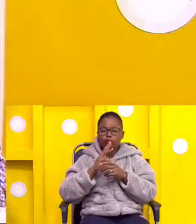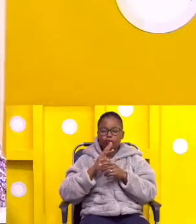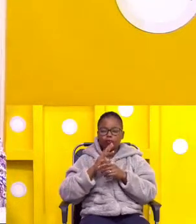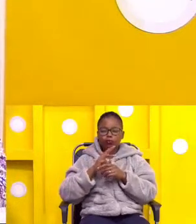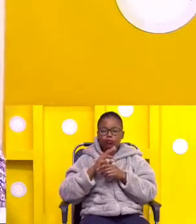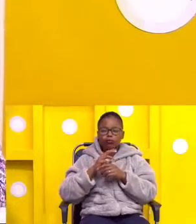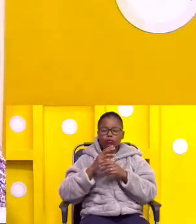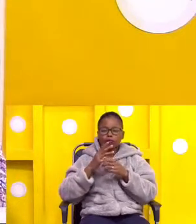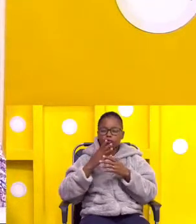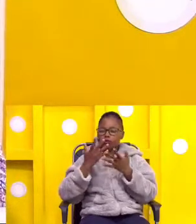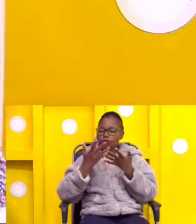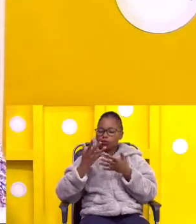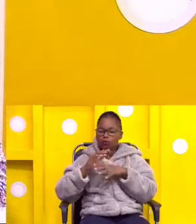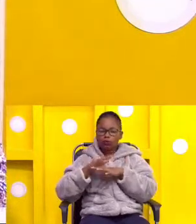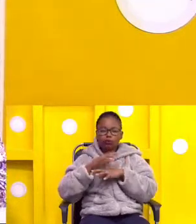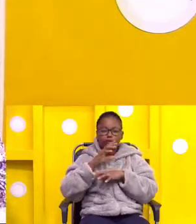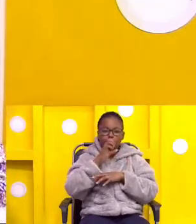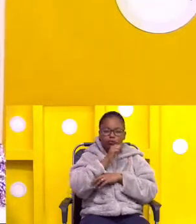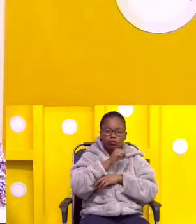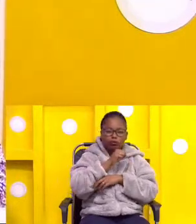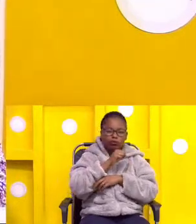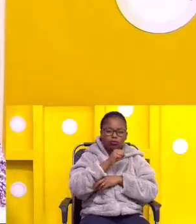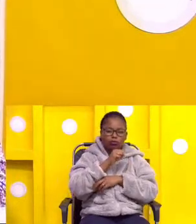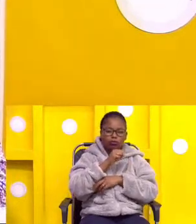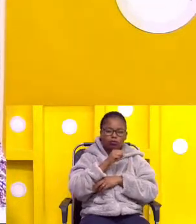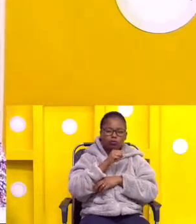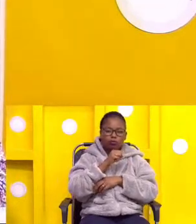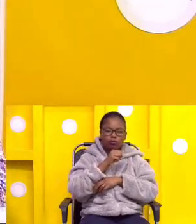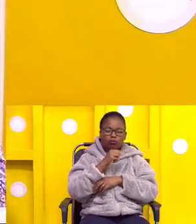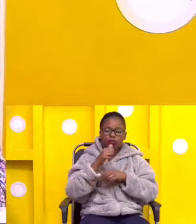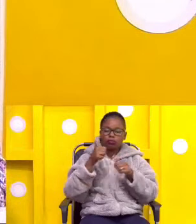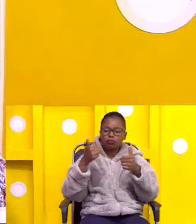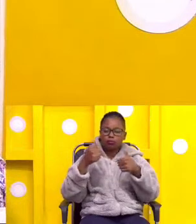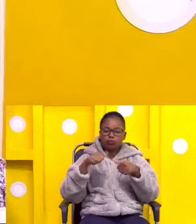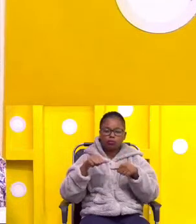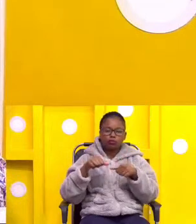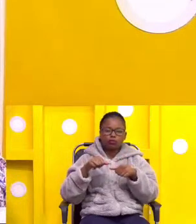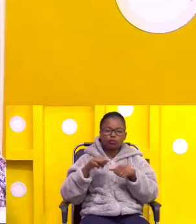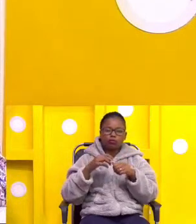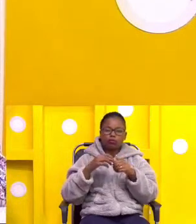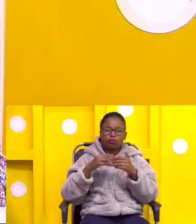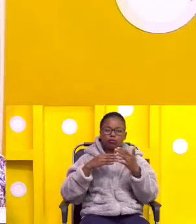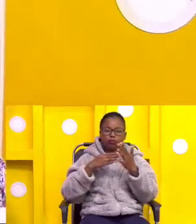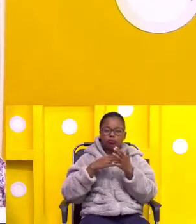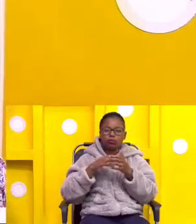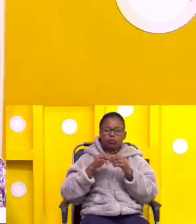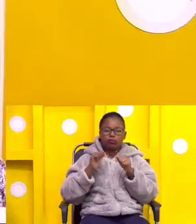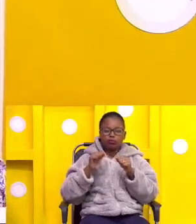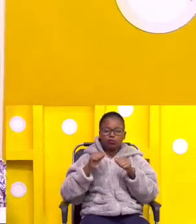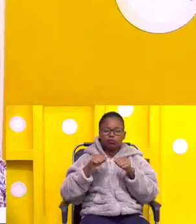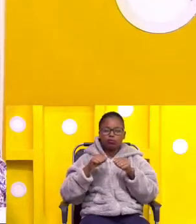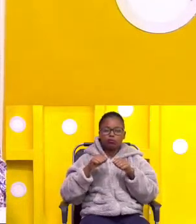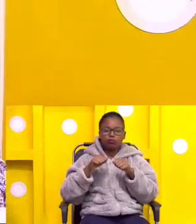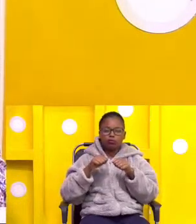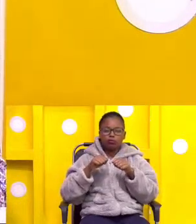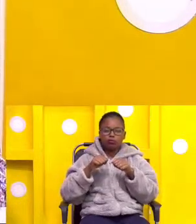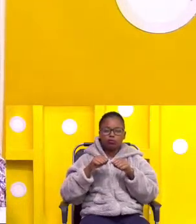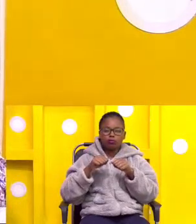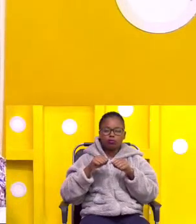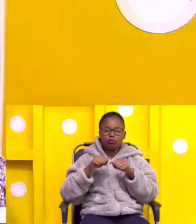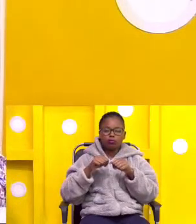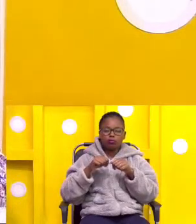Kule ya gutari wega. Ona uleko ogemo kinyera. Kamuteke ngangeti ya weru